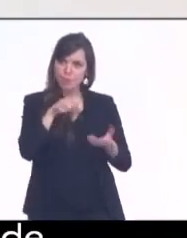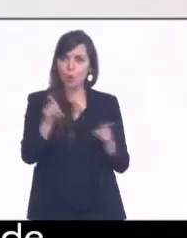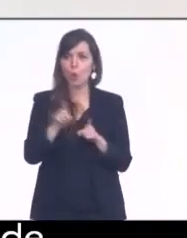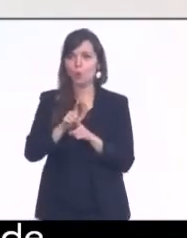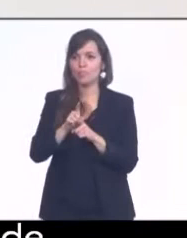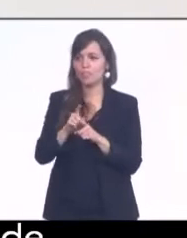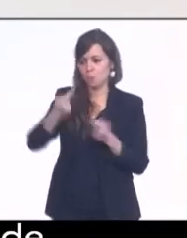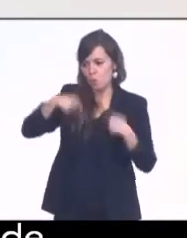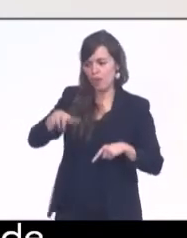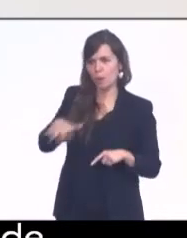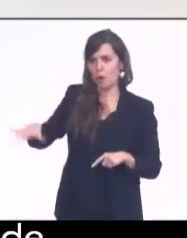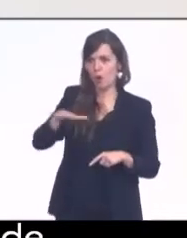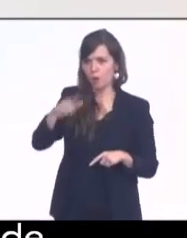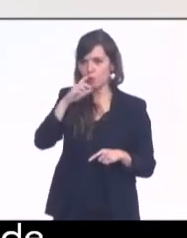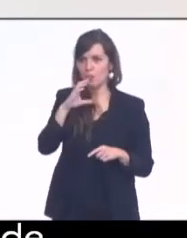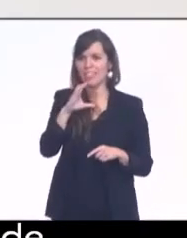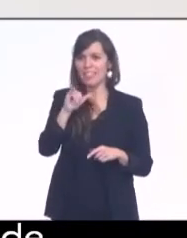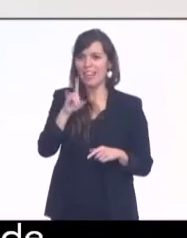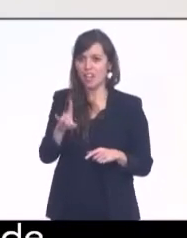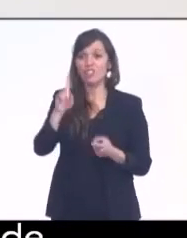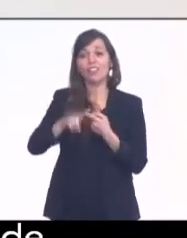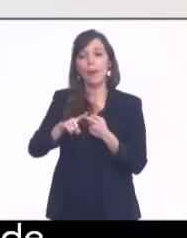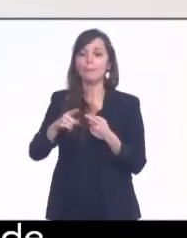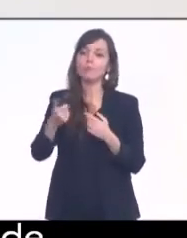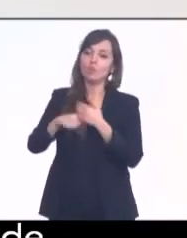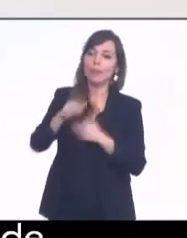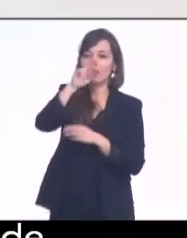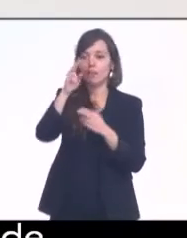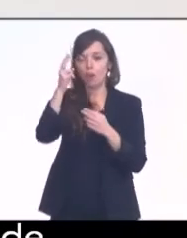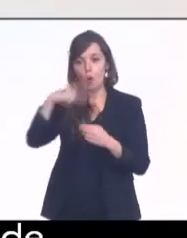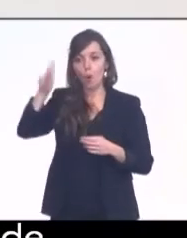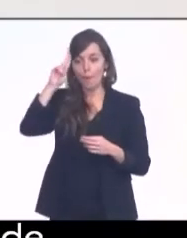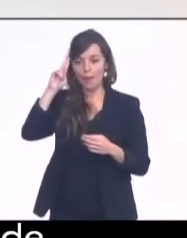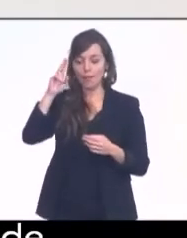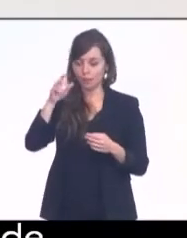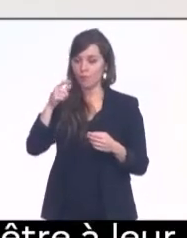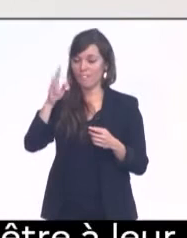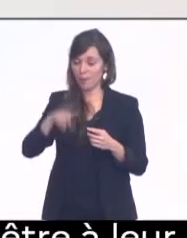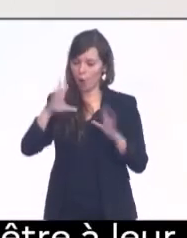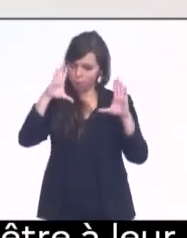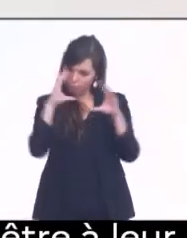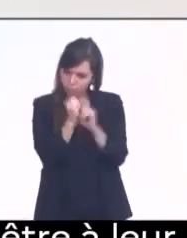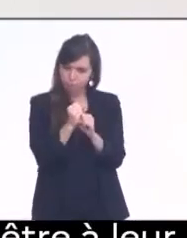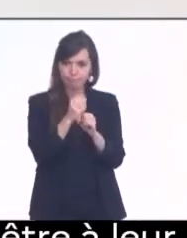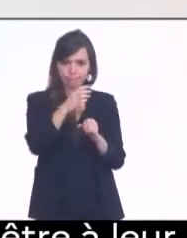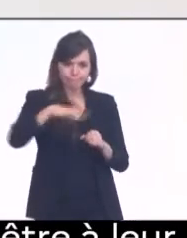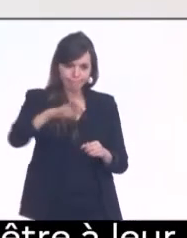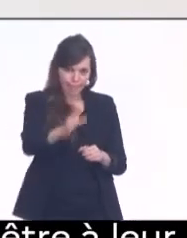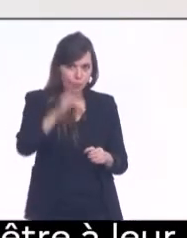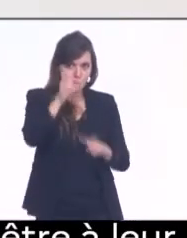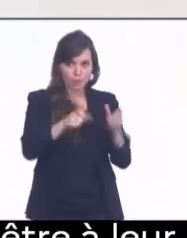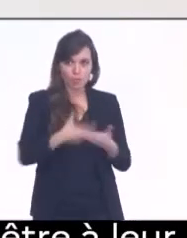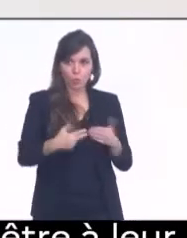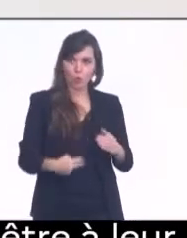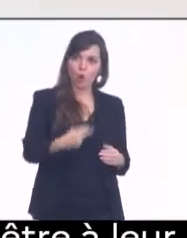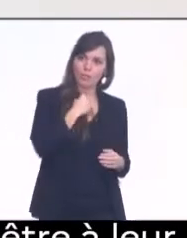du gouvernement à travers ce CIH puis cette semaine européenne, l'attention auprès des personnes en situation de handicap et leurs aidants.